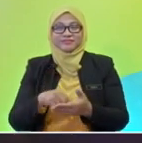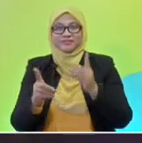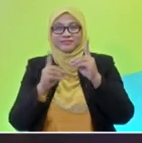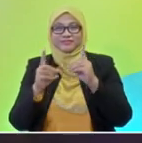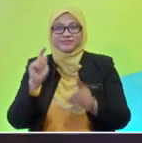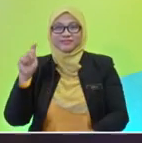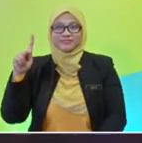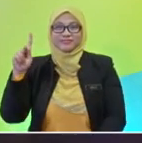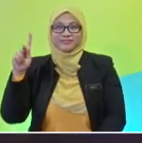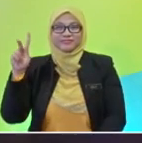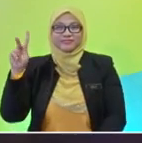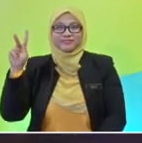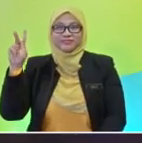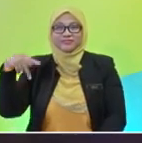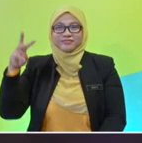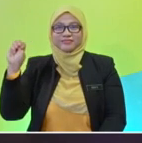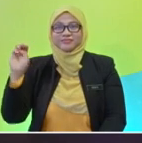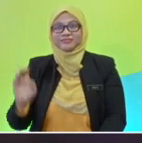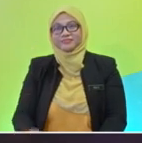TV KPM.